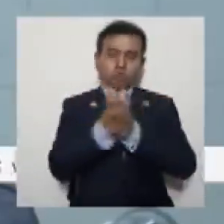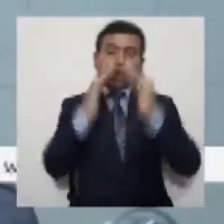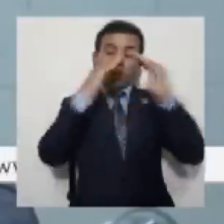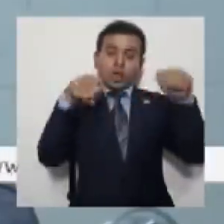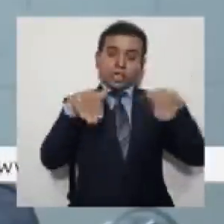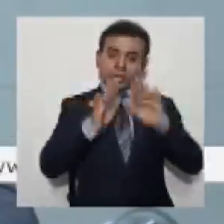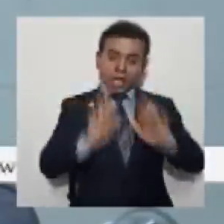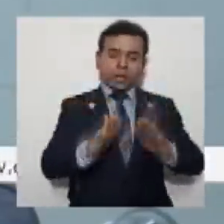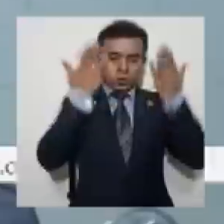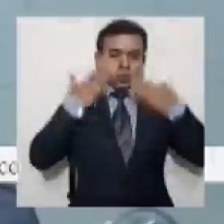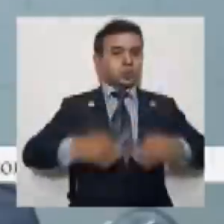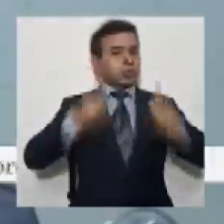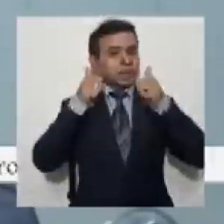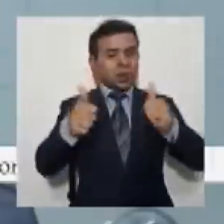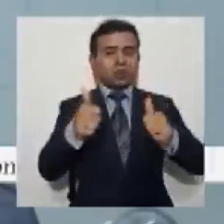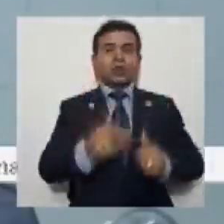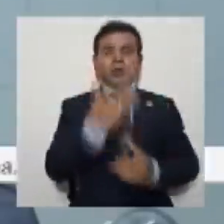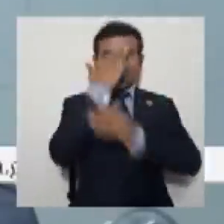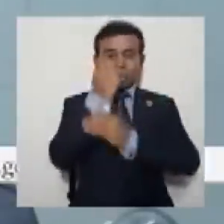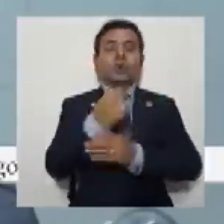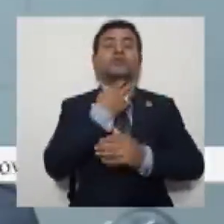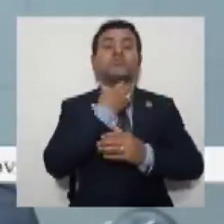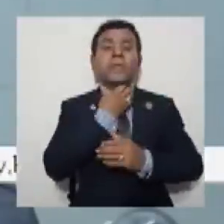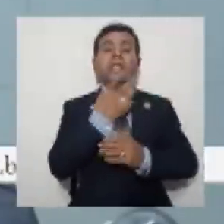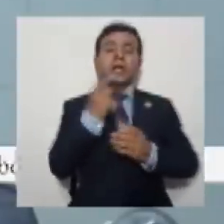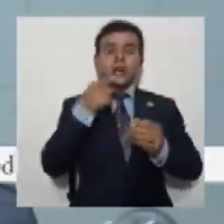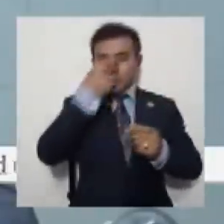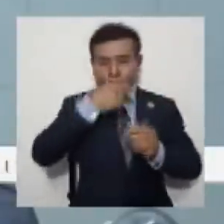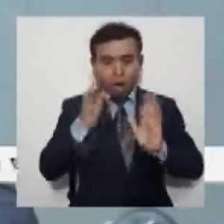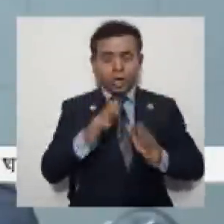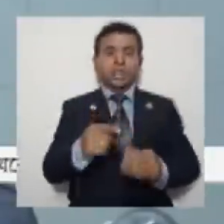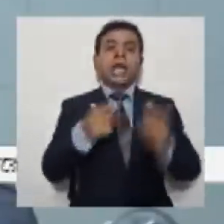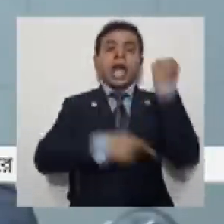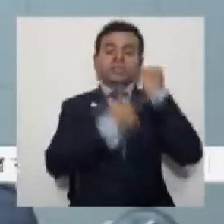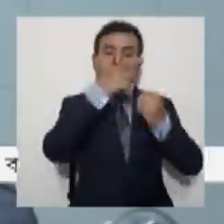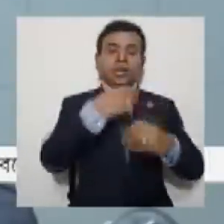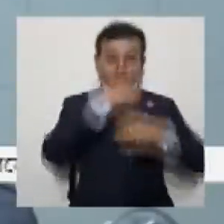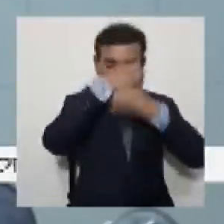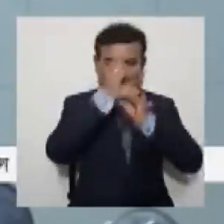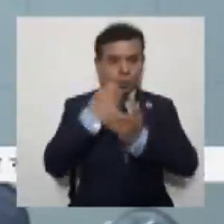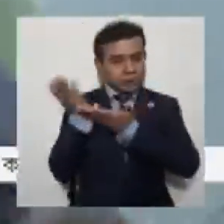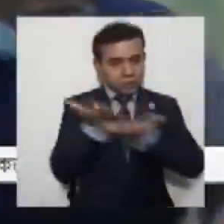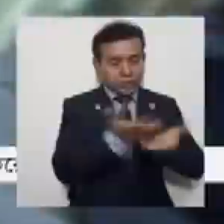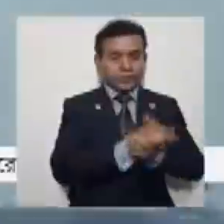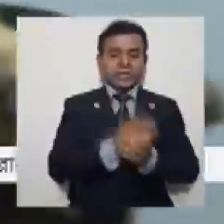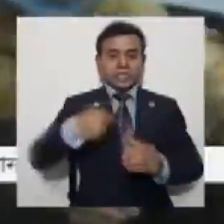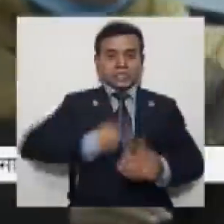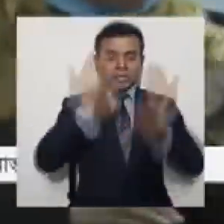করোনা পরীক্ষা করান, নিজে ভালো থাকুন, প্রিয়জনকে ভালো রাখুন, অপরকেও ভালো রাখুন। সকলকে ধন্যবাদ। আসসালামু